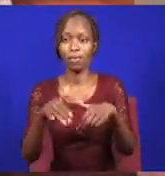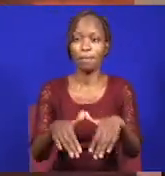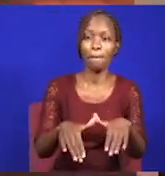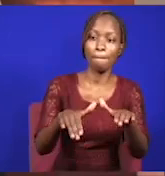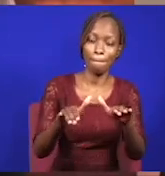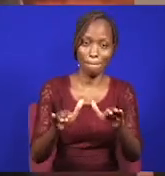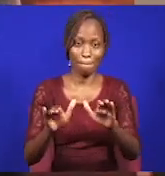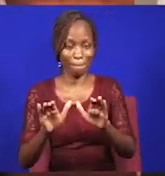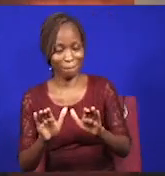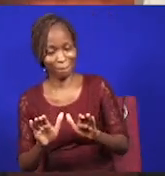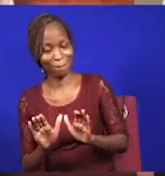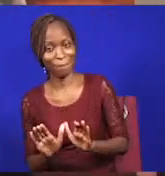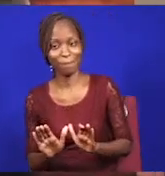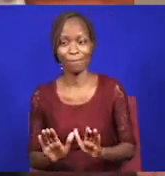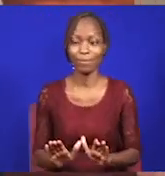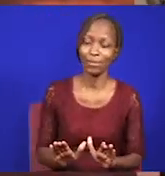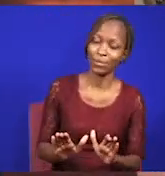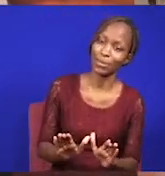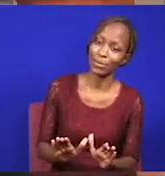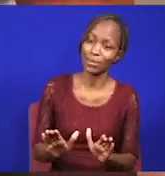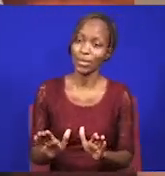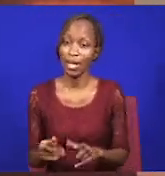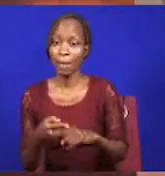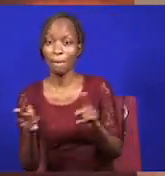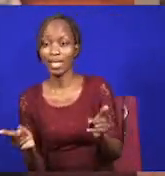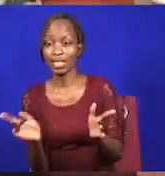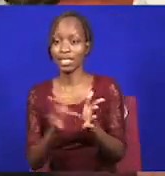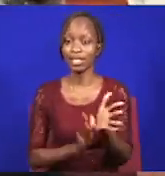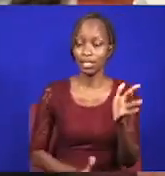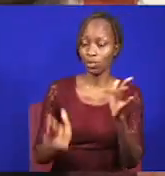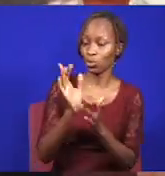mlangoni mwa mle kaburi. Lakini Yesu